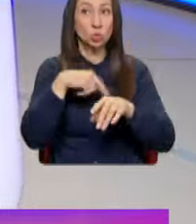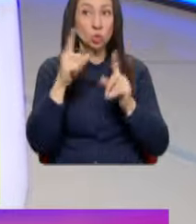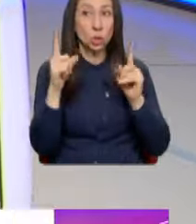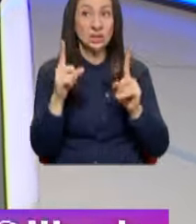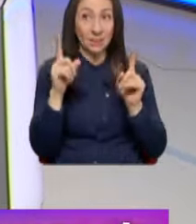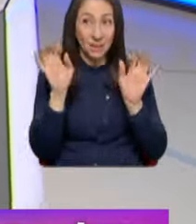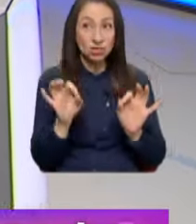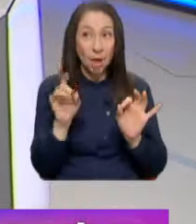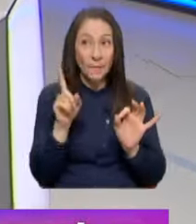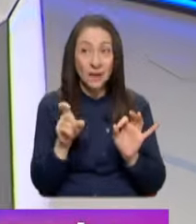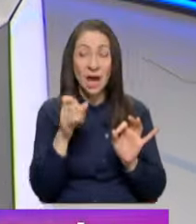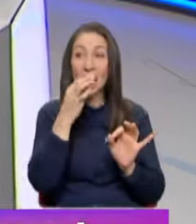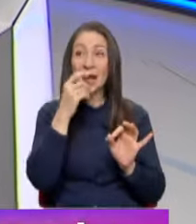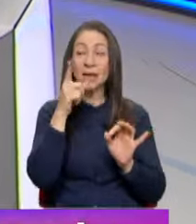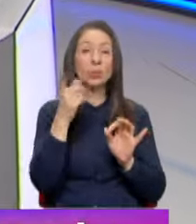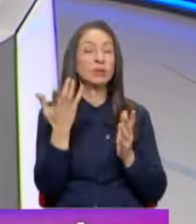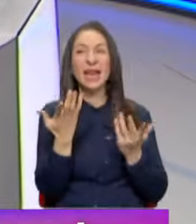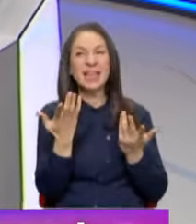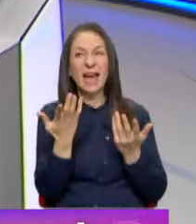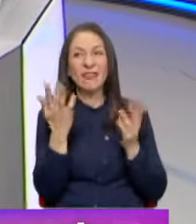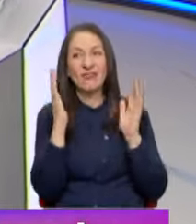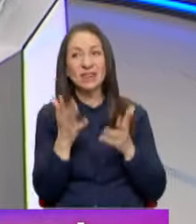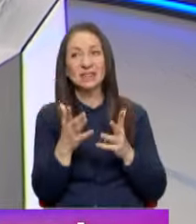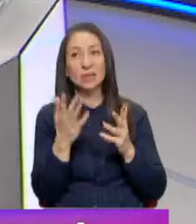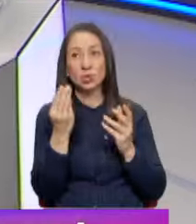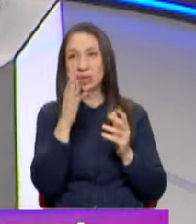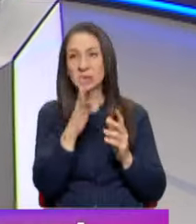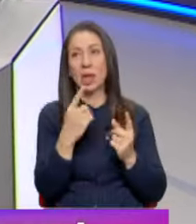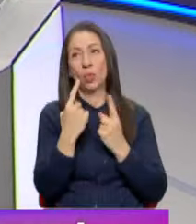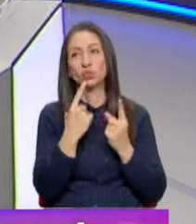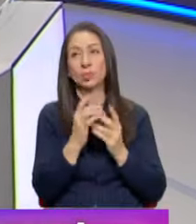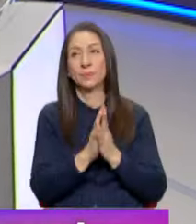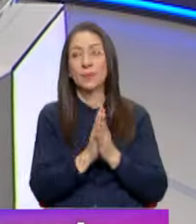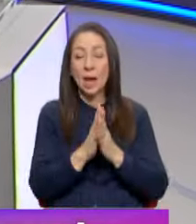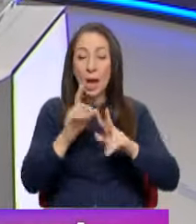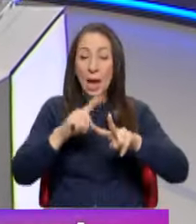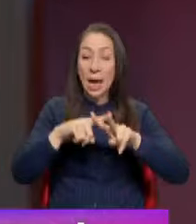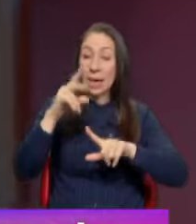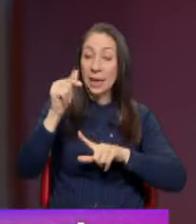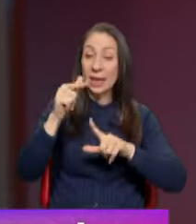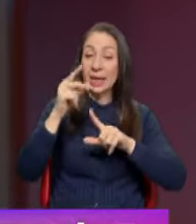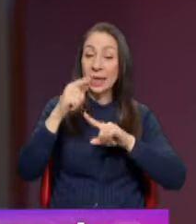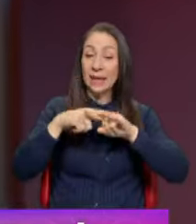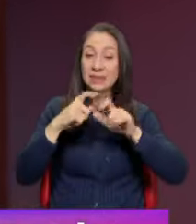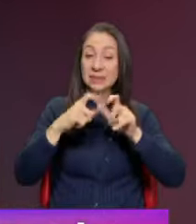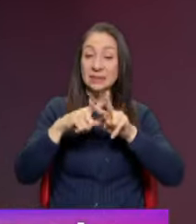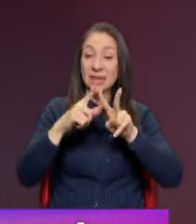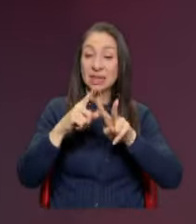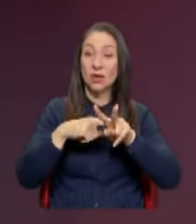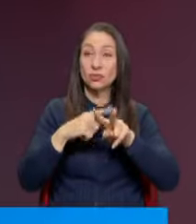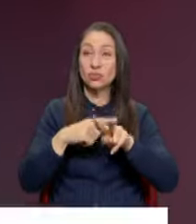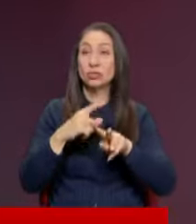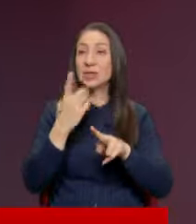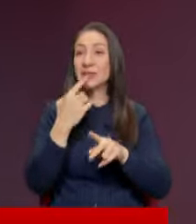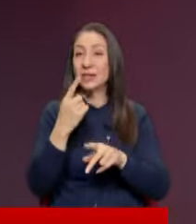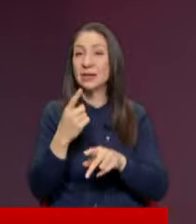gündeme gelir mi Ankara'da bu ne kadar sıklıkla ve ciddiyetle konuşuluyor alan Yavuz ne dedi ak hiç şey olmasa bile